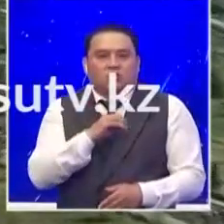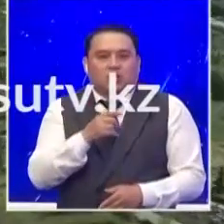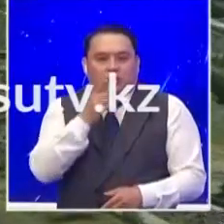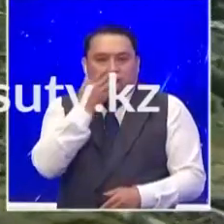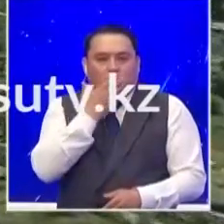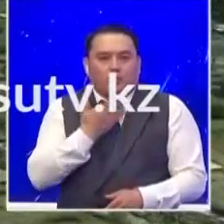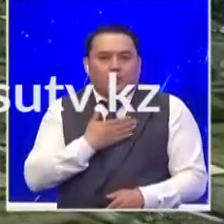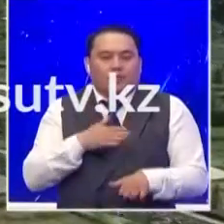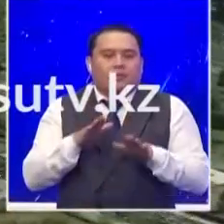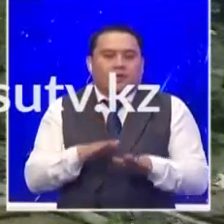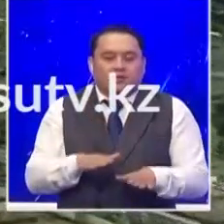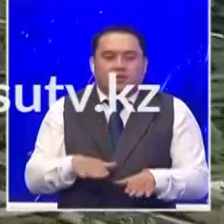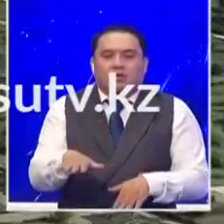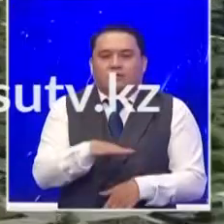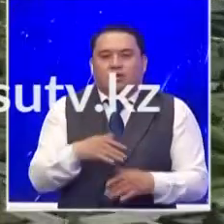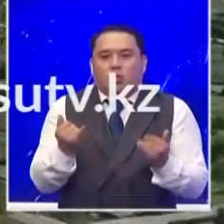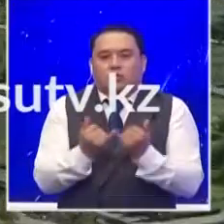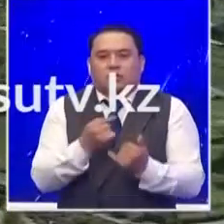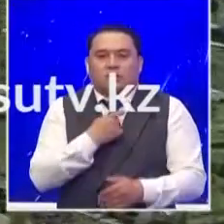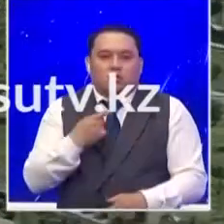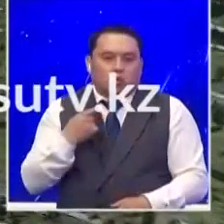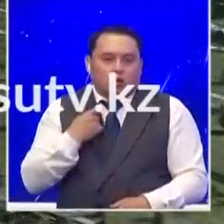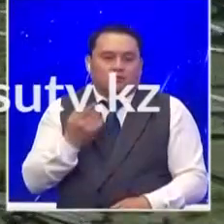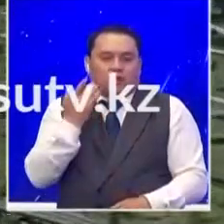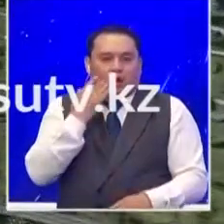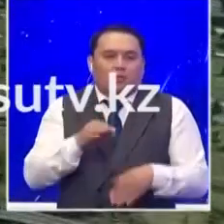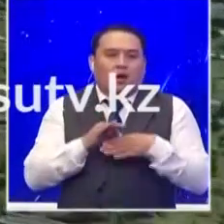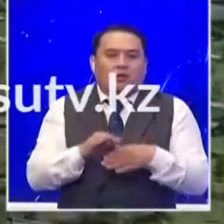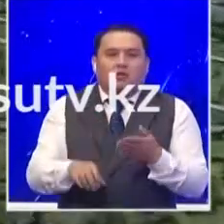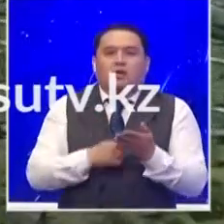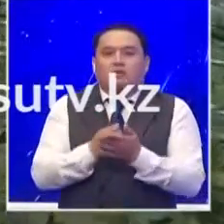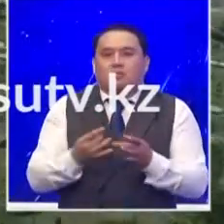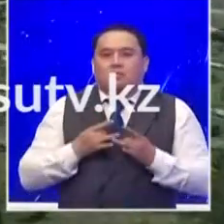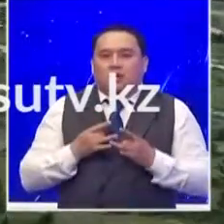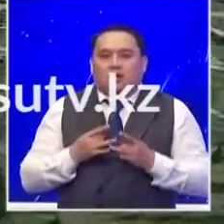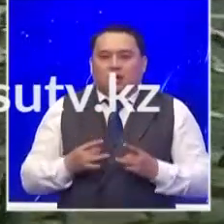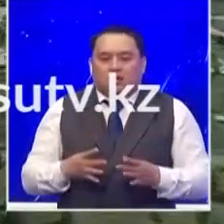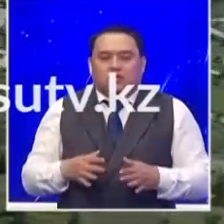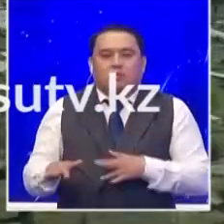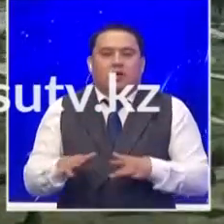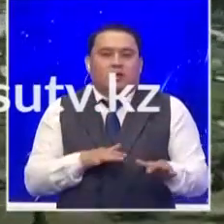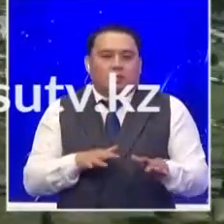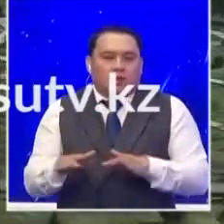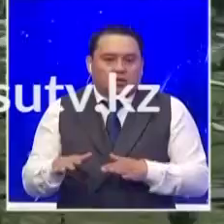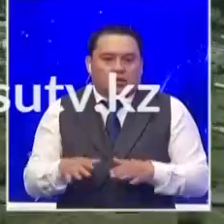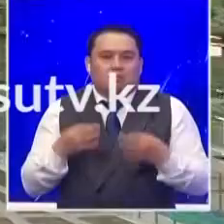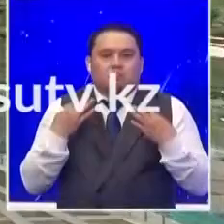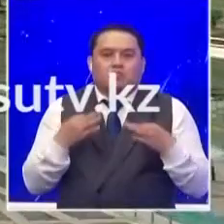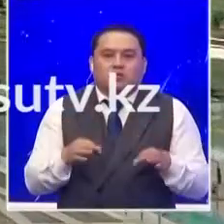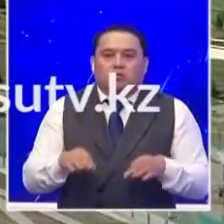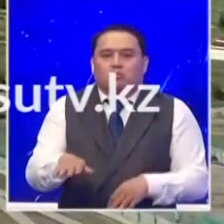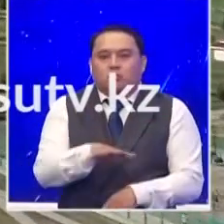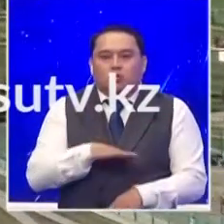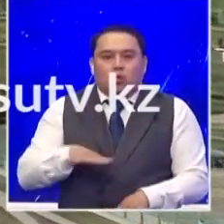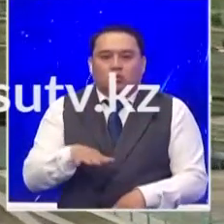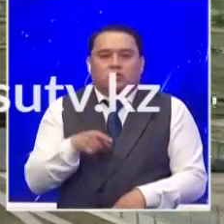излюбленным местом не только жителей, но и гостей Талдыкургана. Ведь здесь проходят все главные праздники и масштабные мероприятия. Это позволяет и площадь